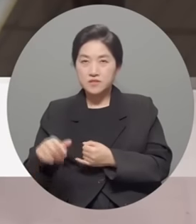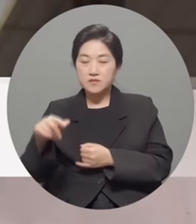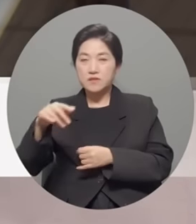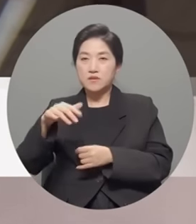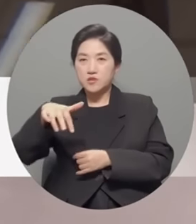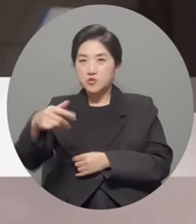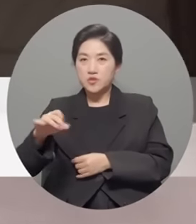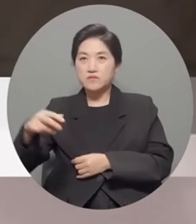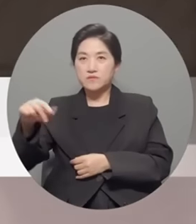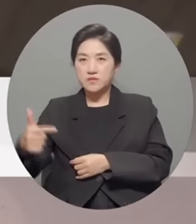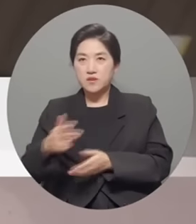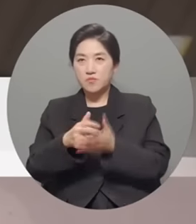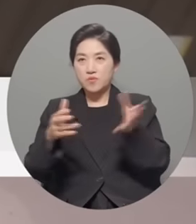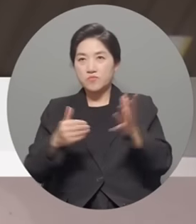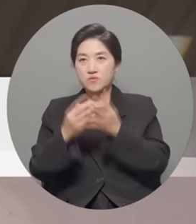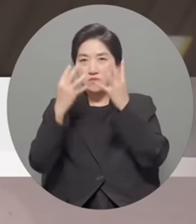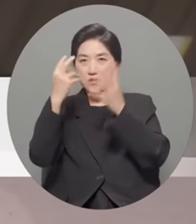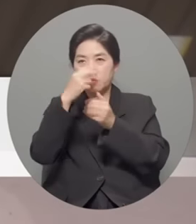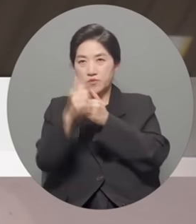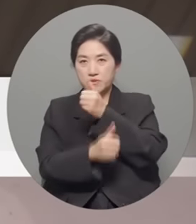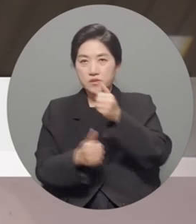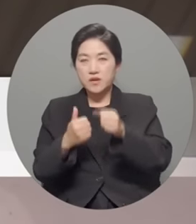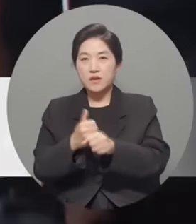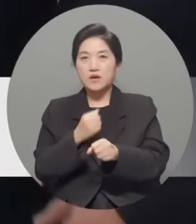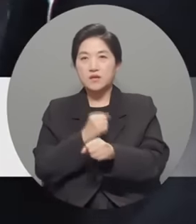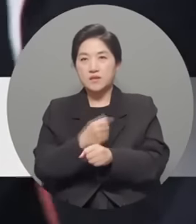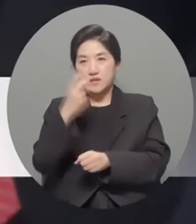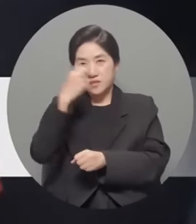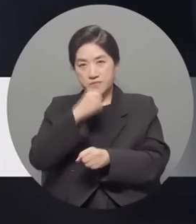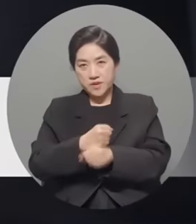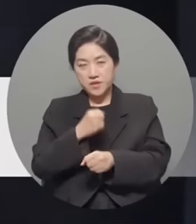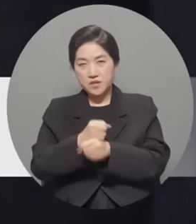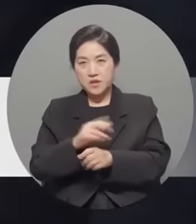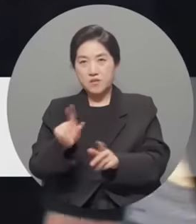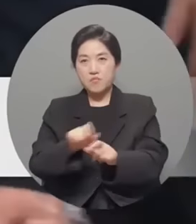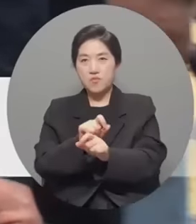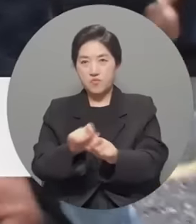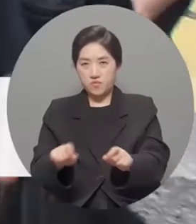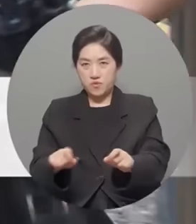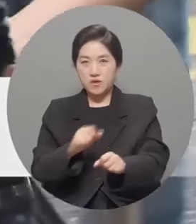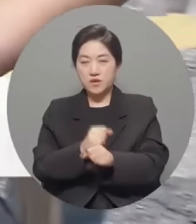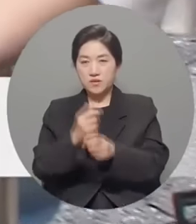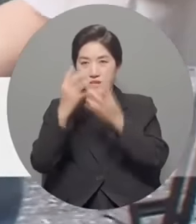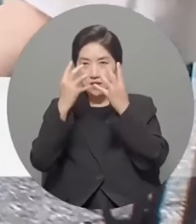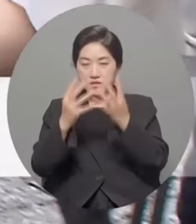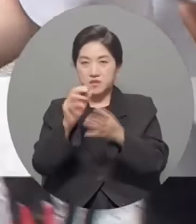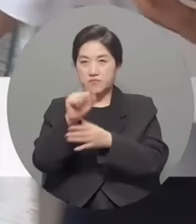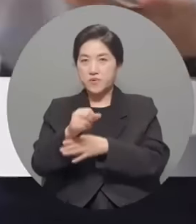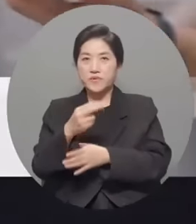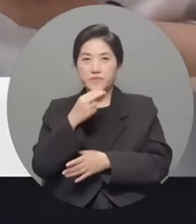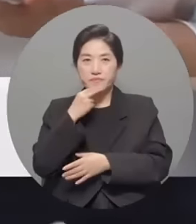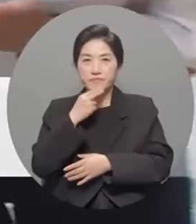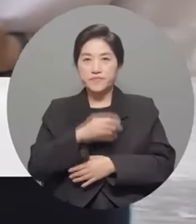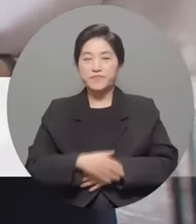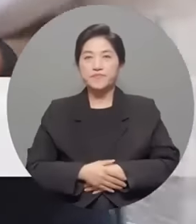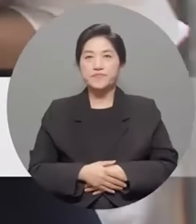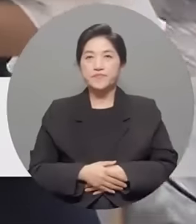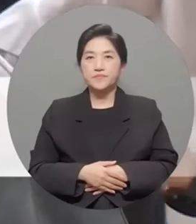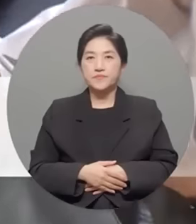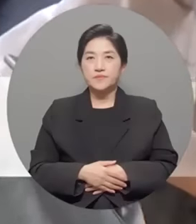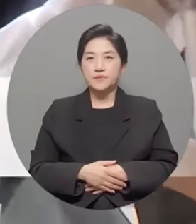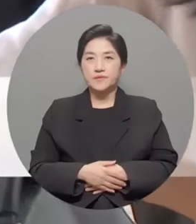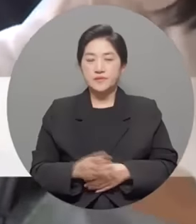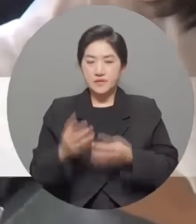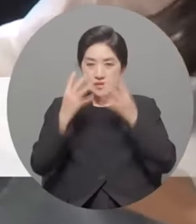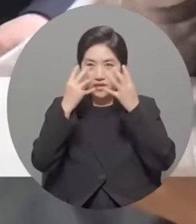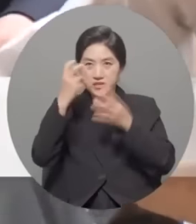법무부 가석방 심사위원회가 가석방 여부를 심사했지만 보류 결정을 내리면서 가석방을 불허했습니다.